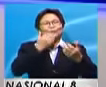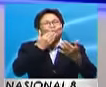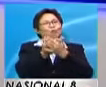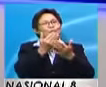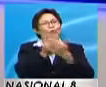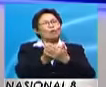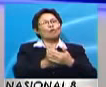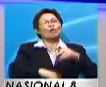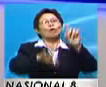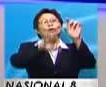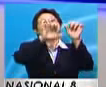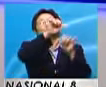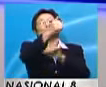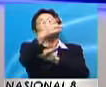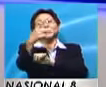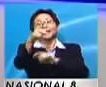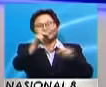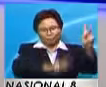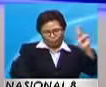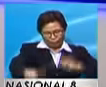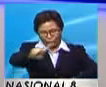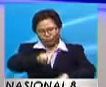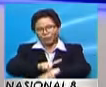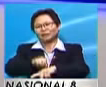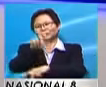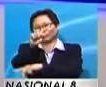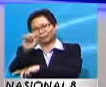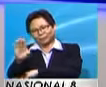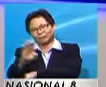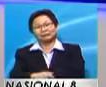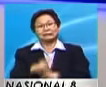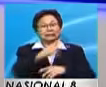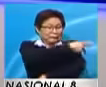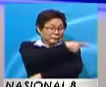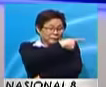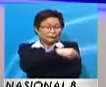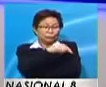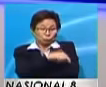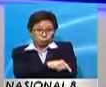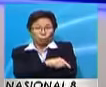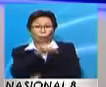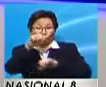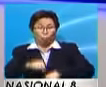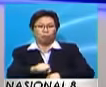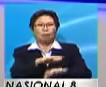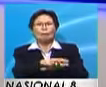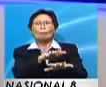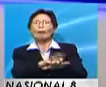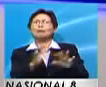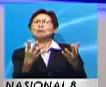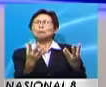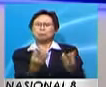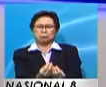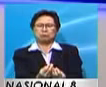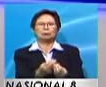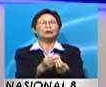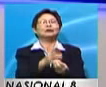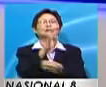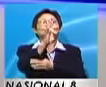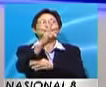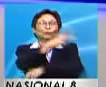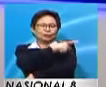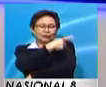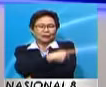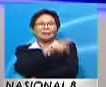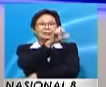terbaik kepada hampir 10.000 penduduk di kawasan itu dan klinik itu mampu mengurangkan kesesakan di 7 klinik kesehatan sedih ada